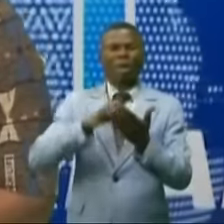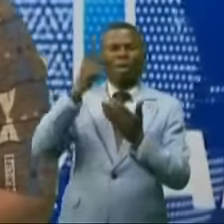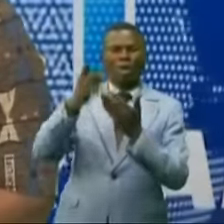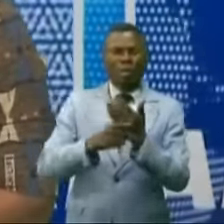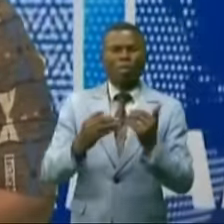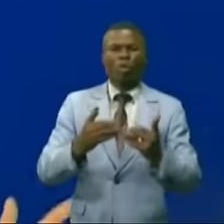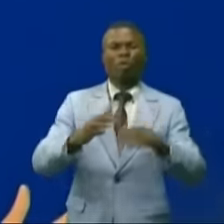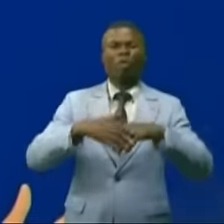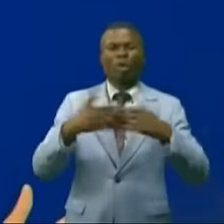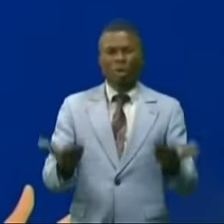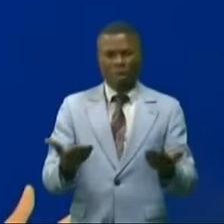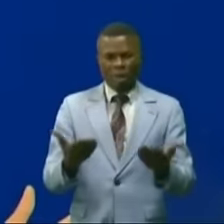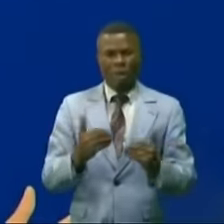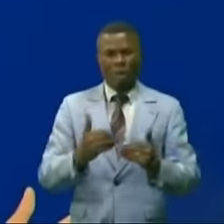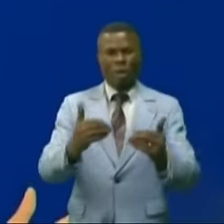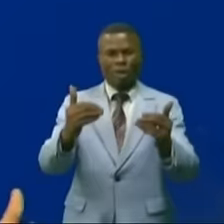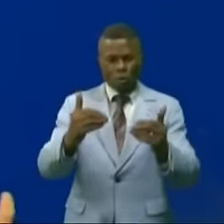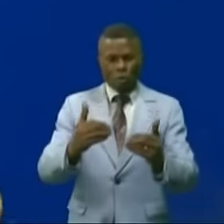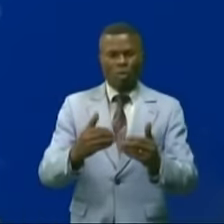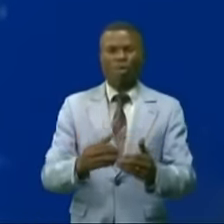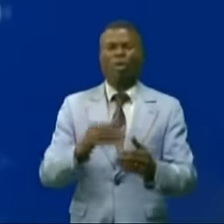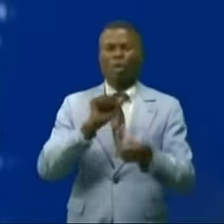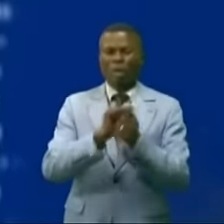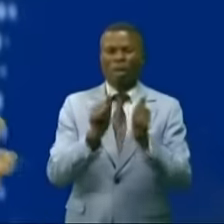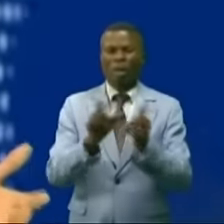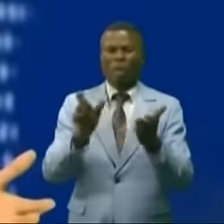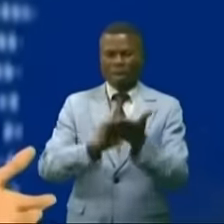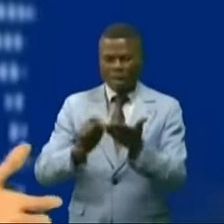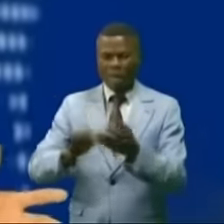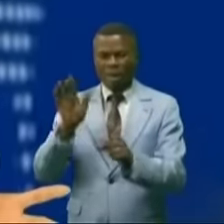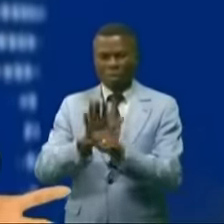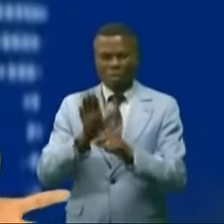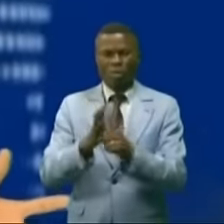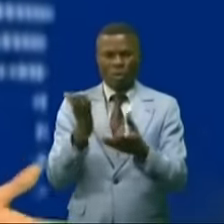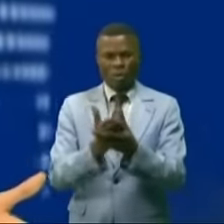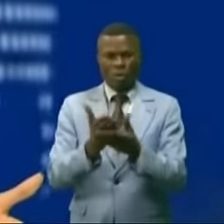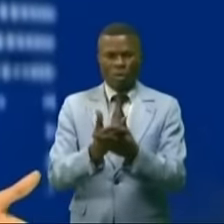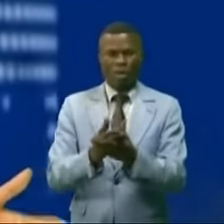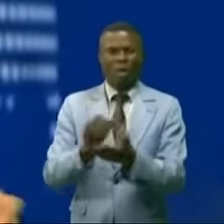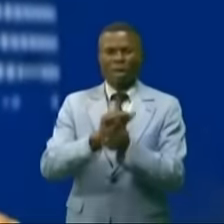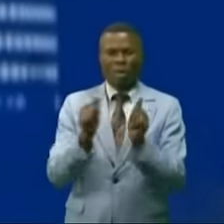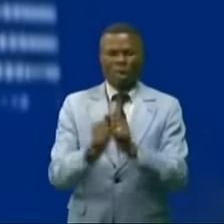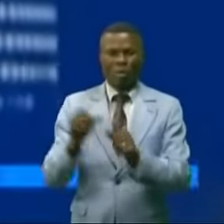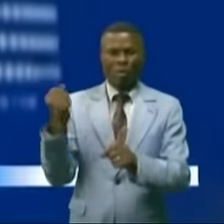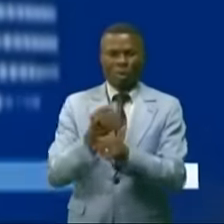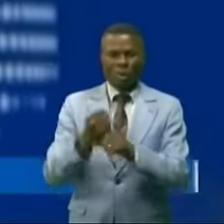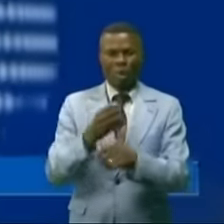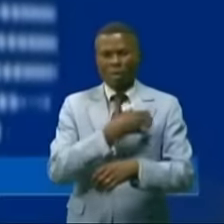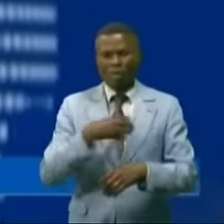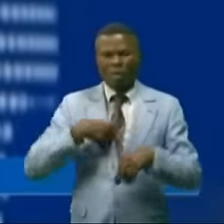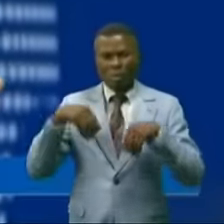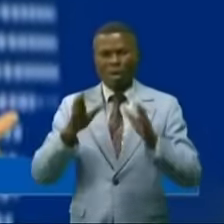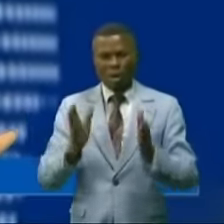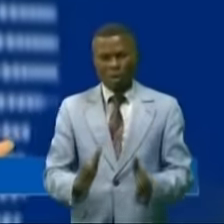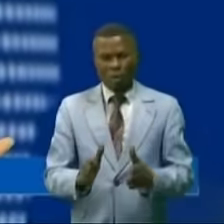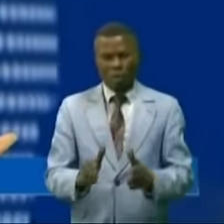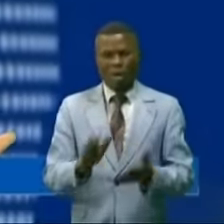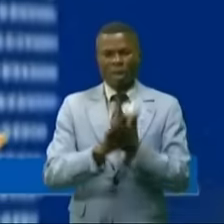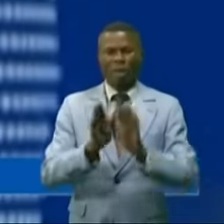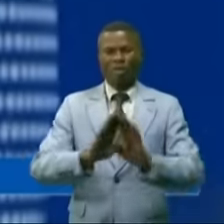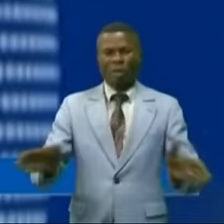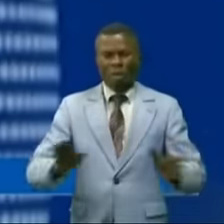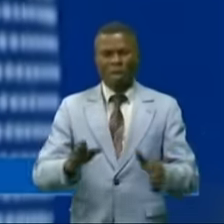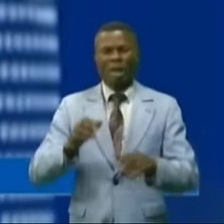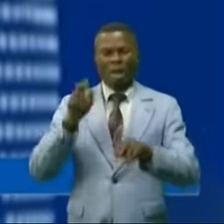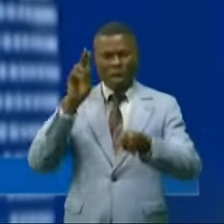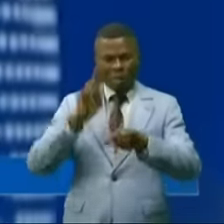la suite du projet, c'est de continuer ma thèse. Avant tout, écrire plusieurs livres sur l'activisme des femmes congolaises, avoir la capacité d'aller en